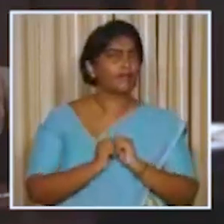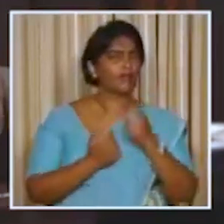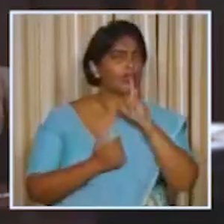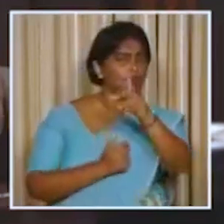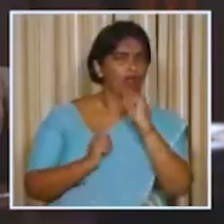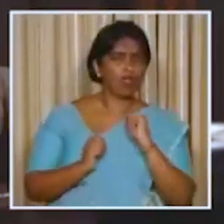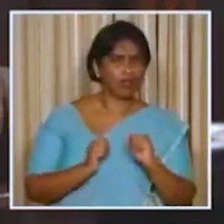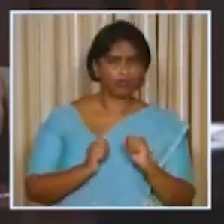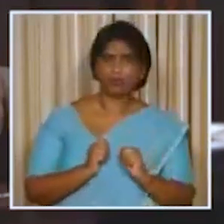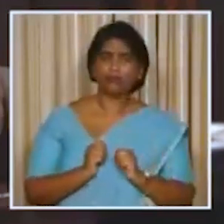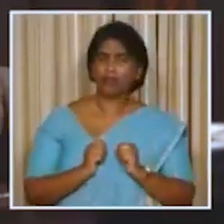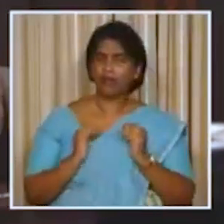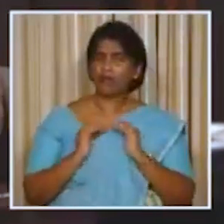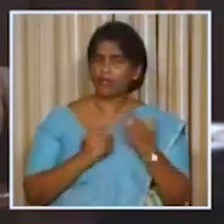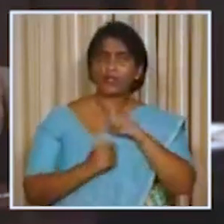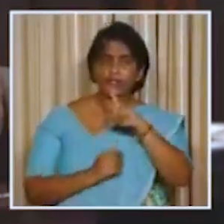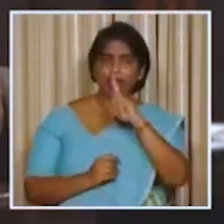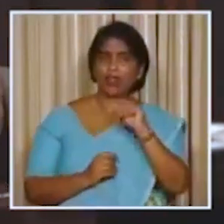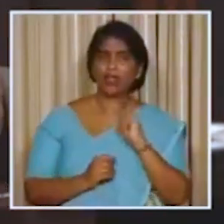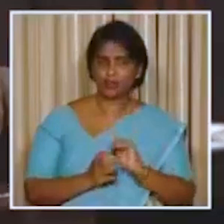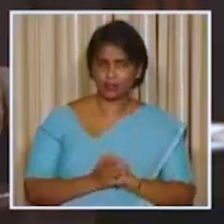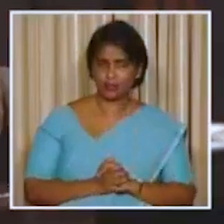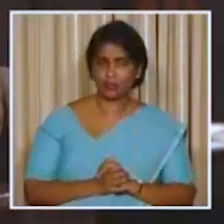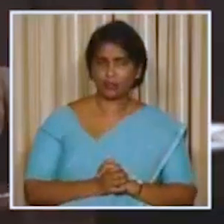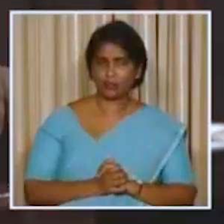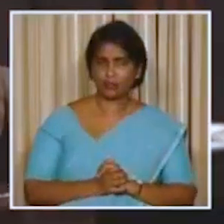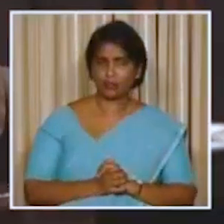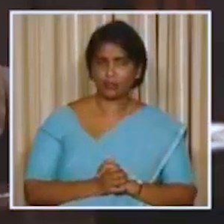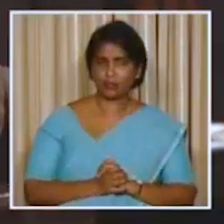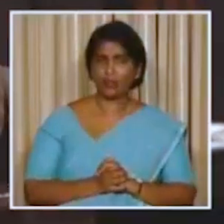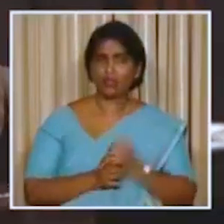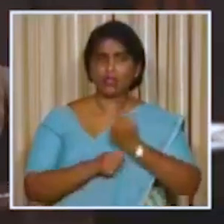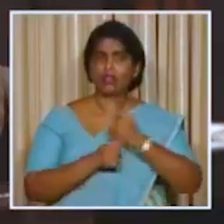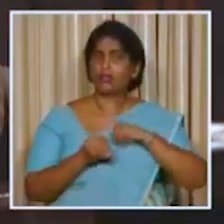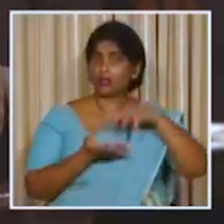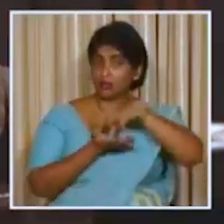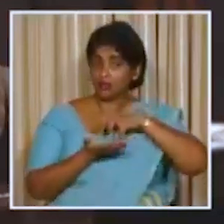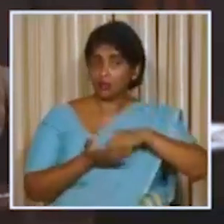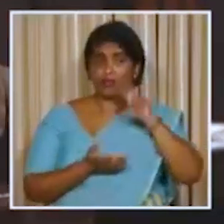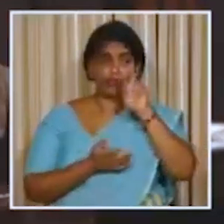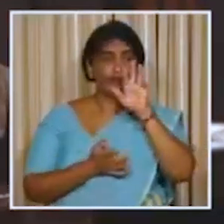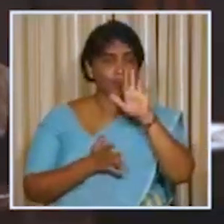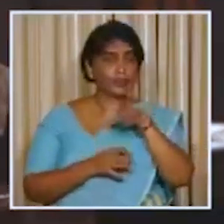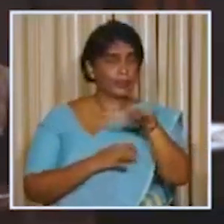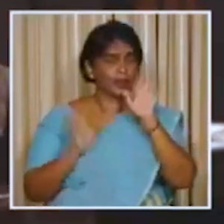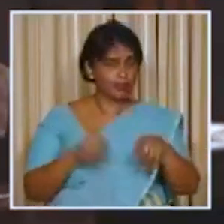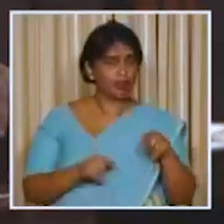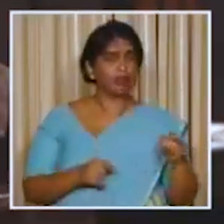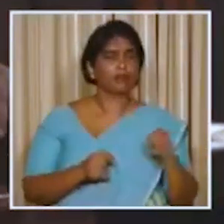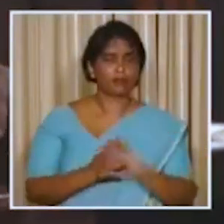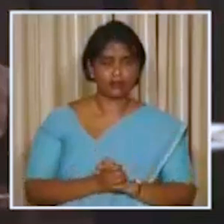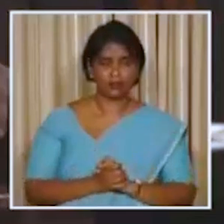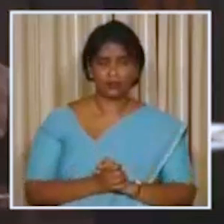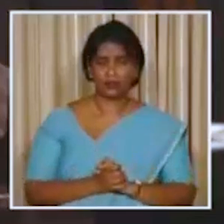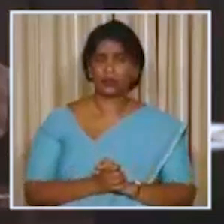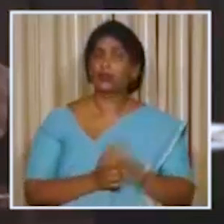சொல்லுவீங்களா? ஒரு பிரதேச செயலகம் 29 கிராம சேவையாளர் பிரிவியை உள்ளடக்கிய ஒரு பிரதேச செயலகம், அதிலே அந்த நிதி கொடுப்பது, அந்த சம்பளம்